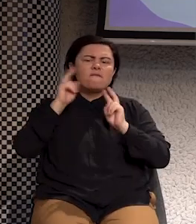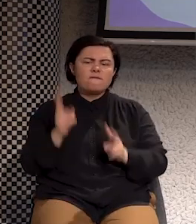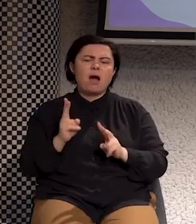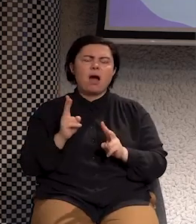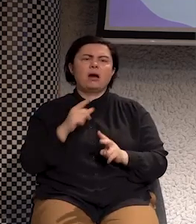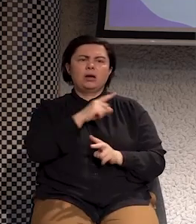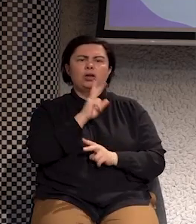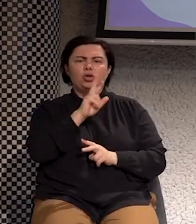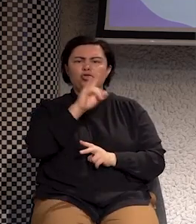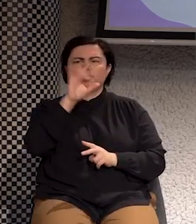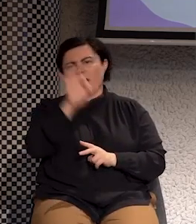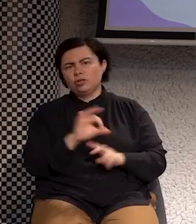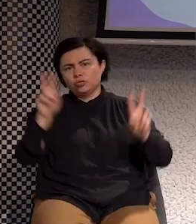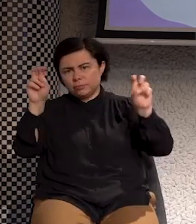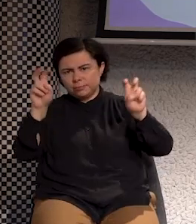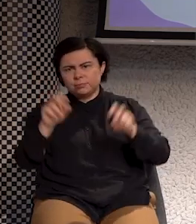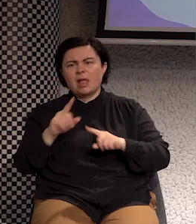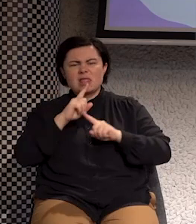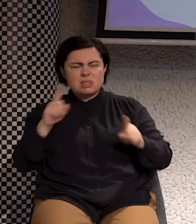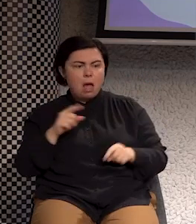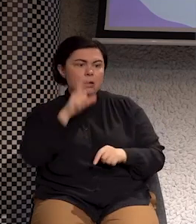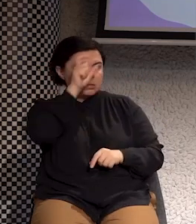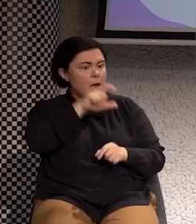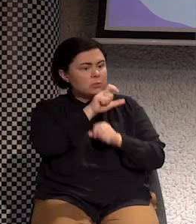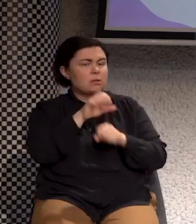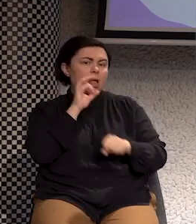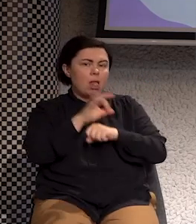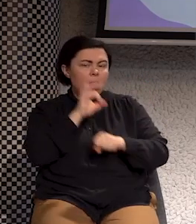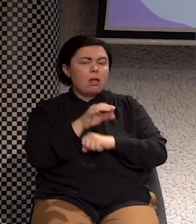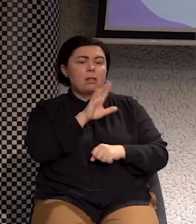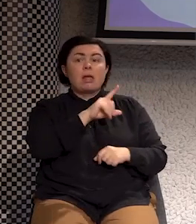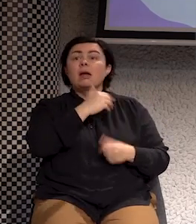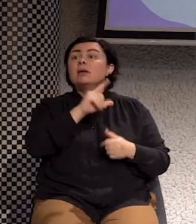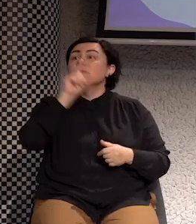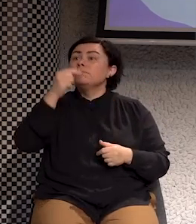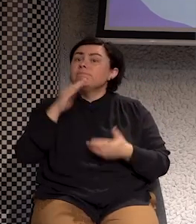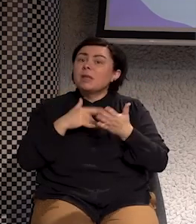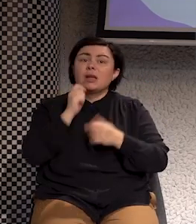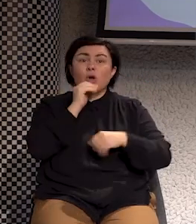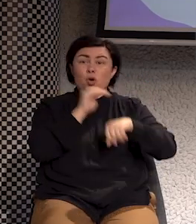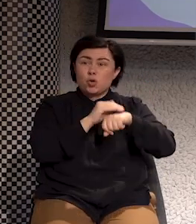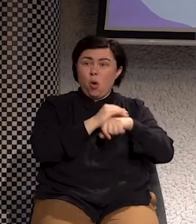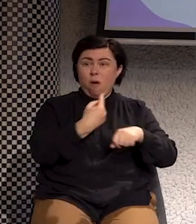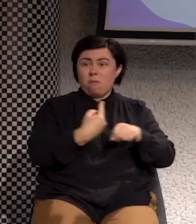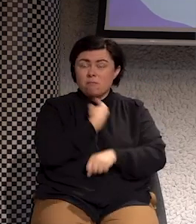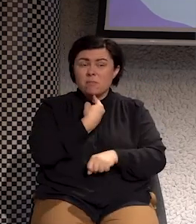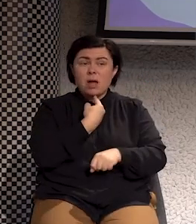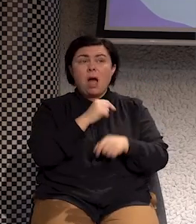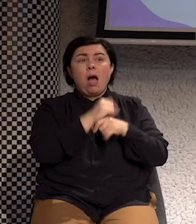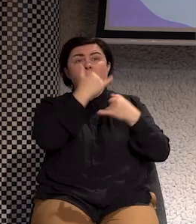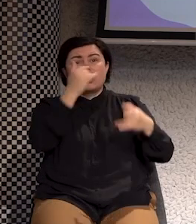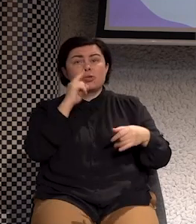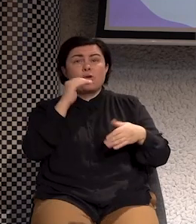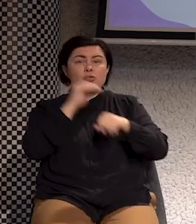Krzysia, myślmy, że to jest Krzysiu, nauczyciele się uwzięli, nawet do tego stopnia, że jak on idzie powiedzieć, że nie wiem, jakaś koleżanka coś mu zrobiła albo innych